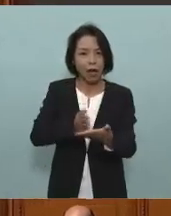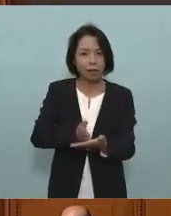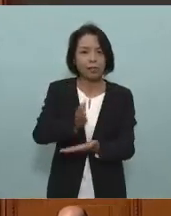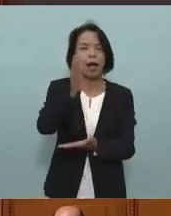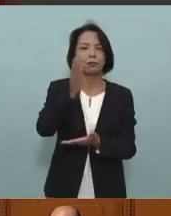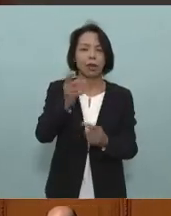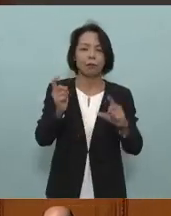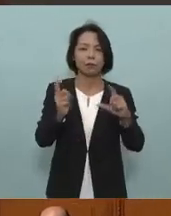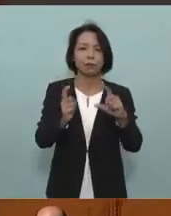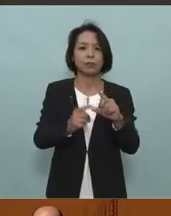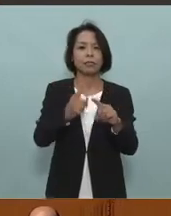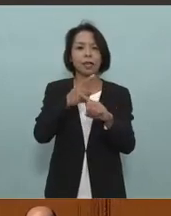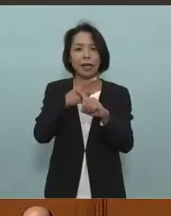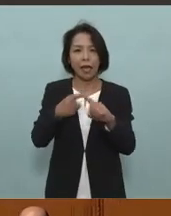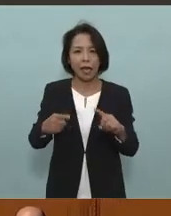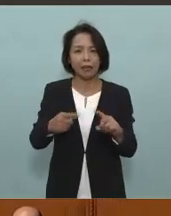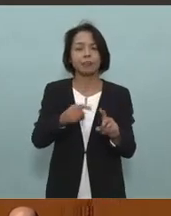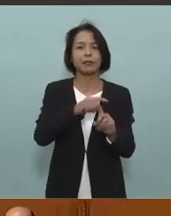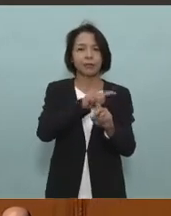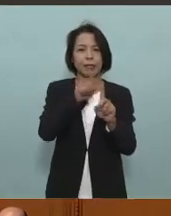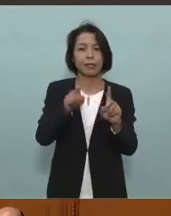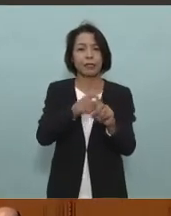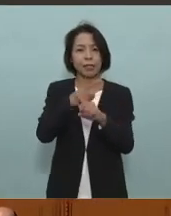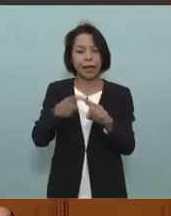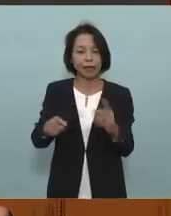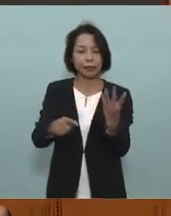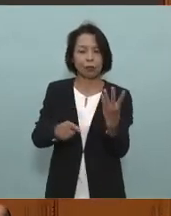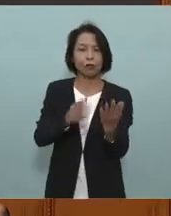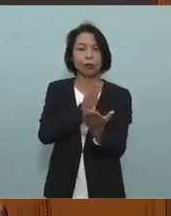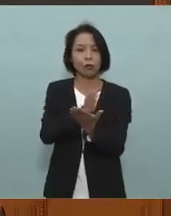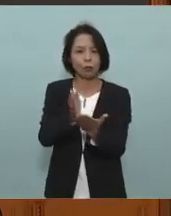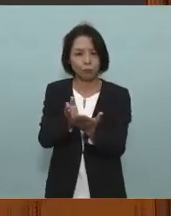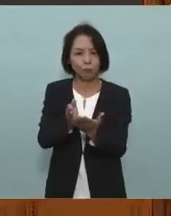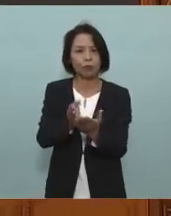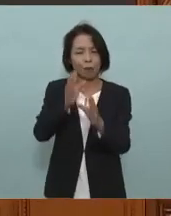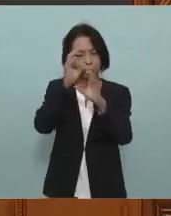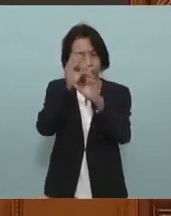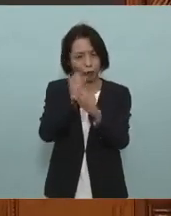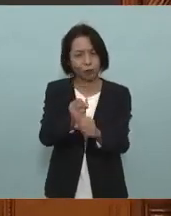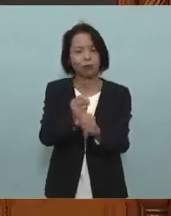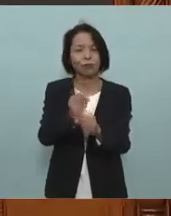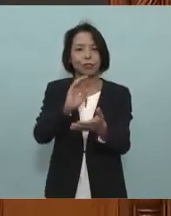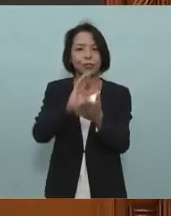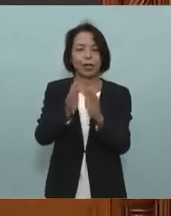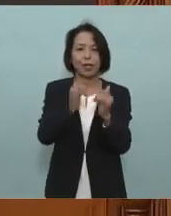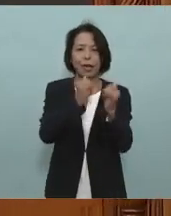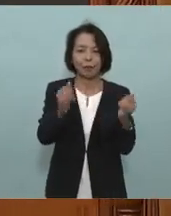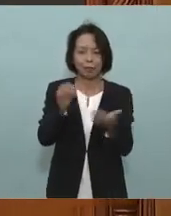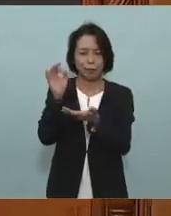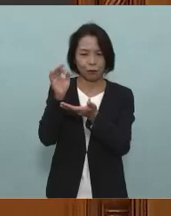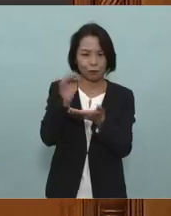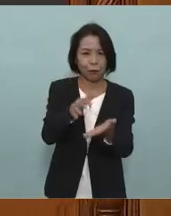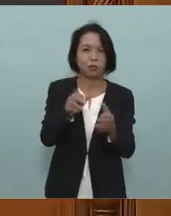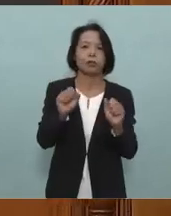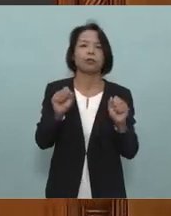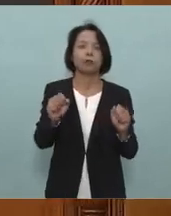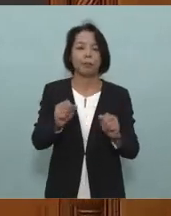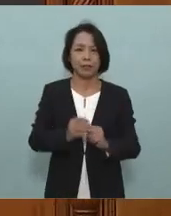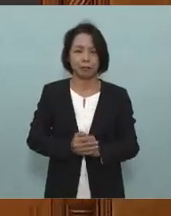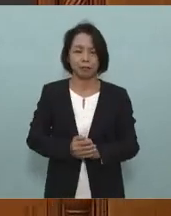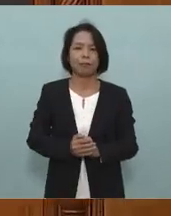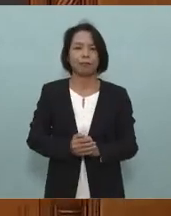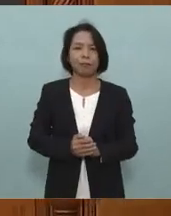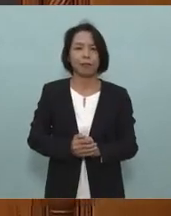GXDXの4分野に充電を置いて官民の投資を加速させます